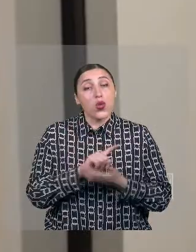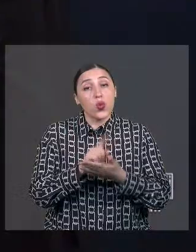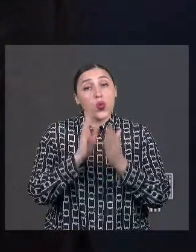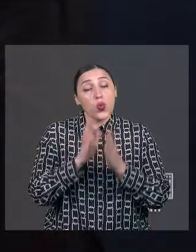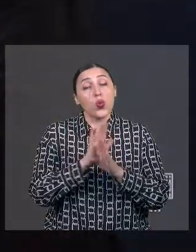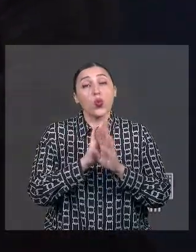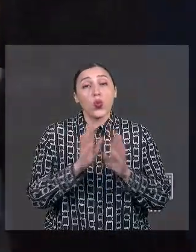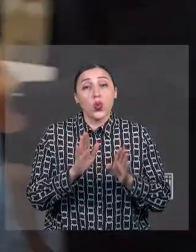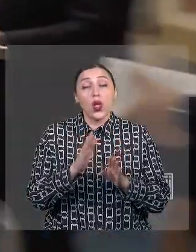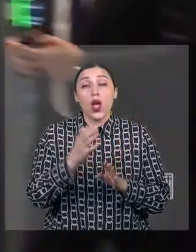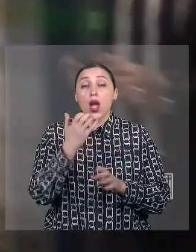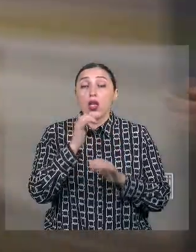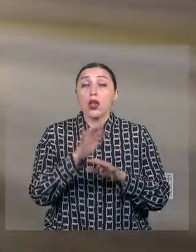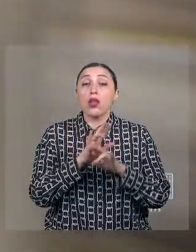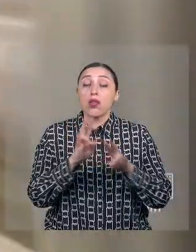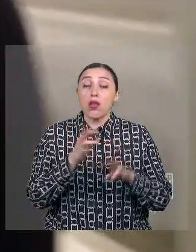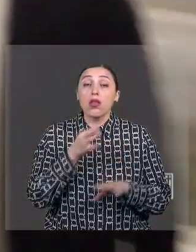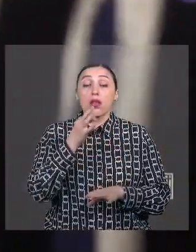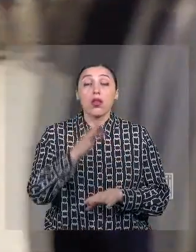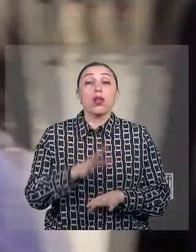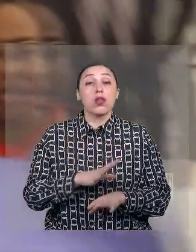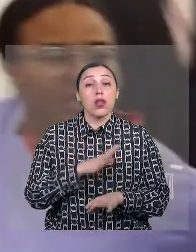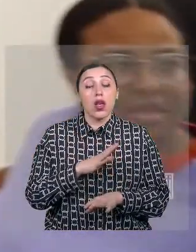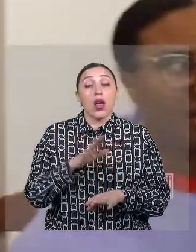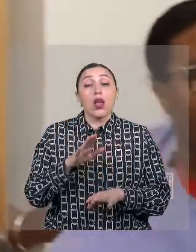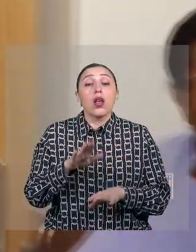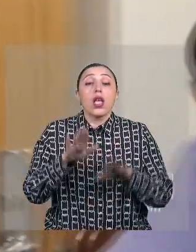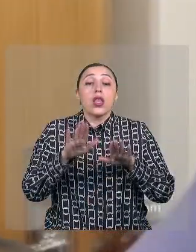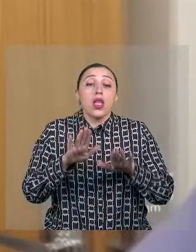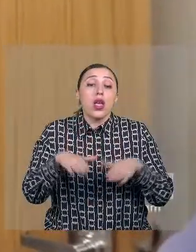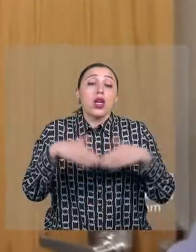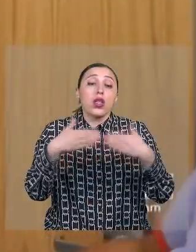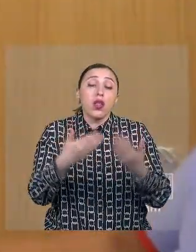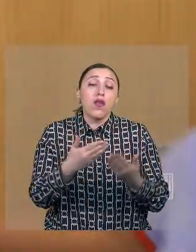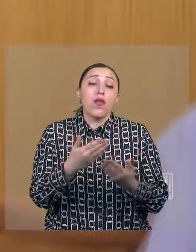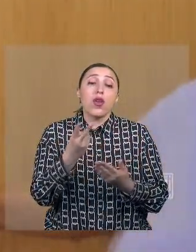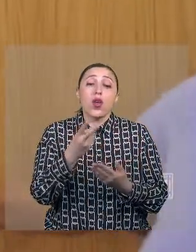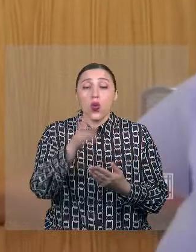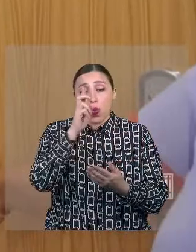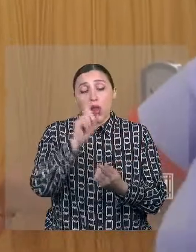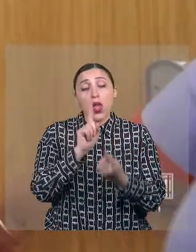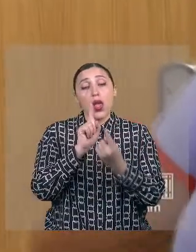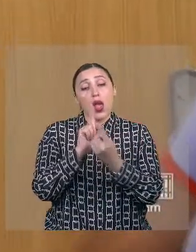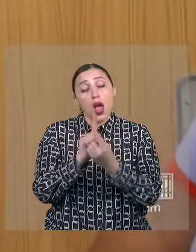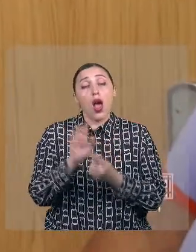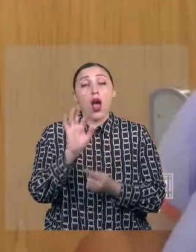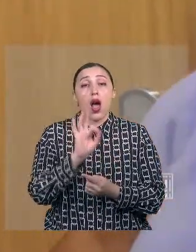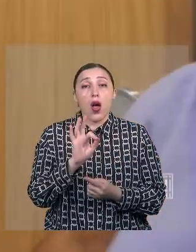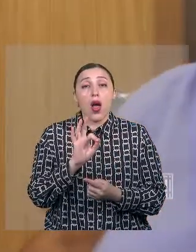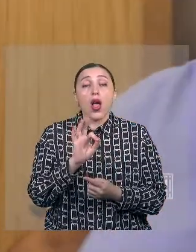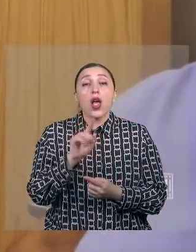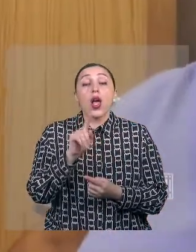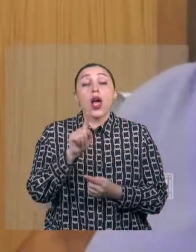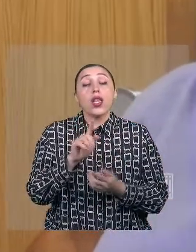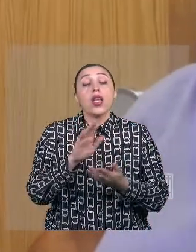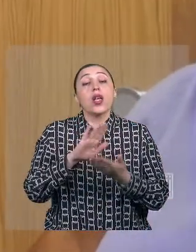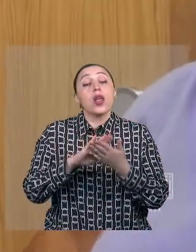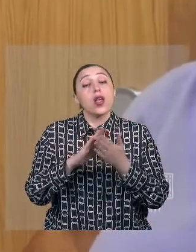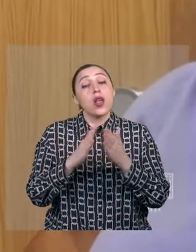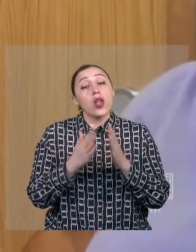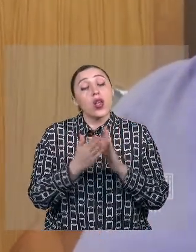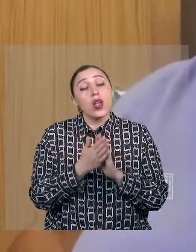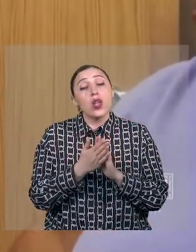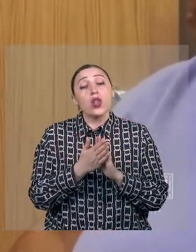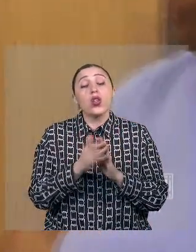ոչ։ Պետդեպարտամենտը ընդգծել է, իրենք տարածք են տրամադրել երկխոսության համար, իսկ թե ինչ կարող է տեղ գտնել համաձայնության մեջ,